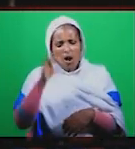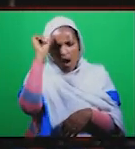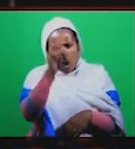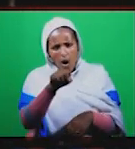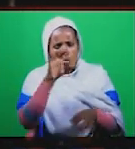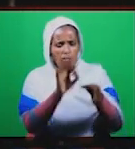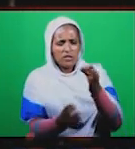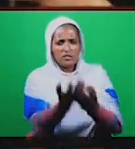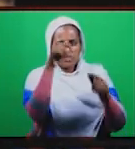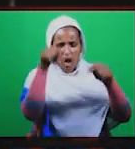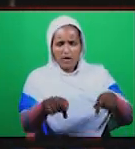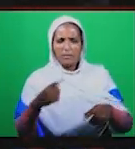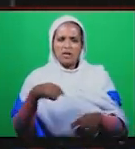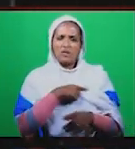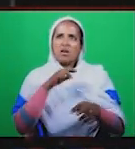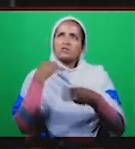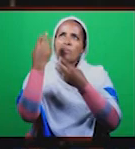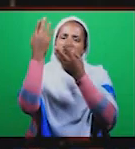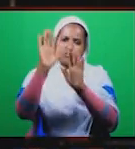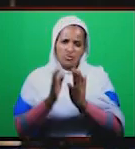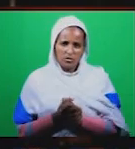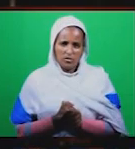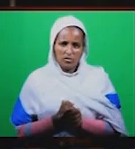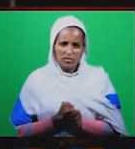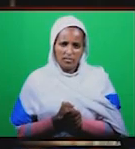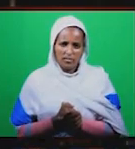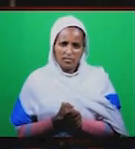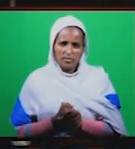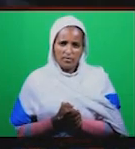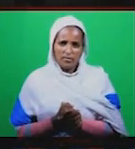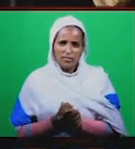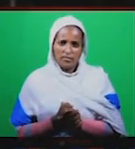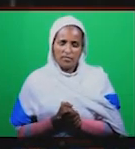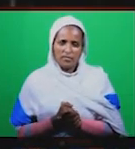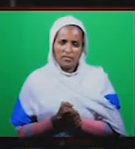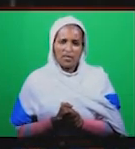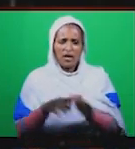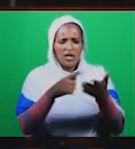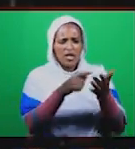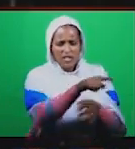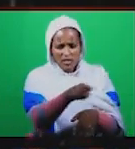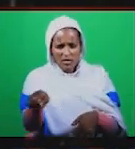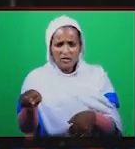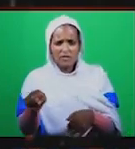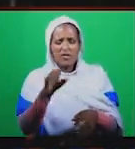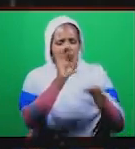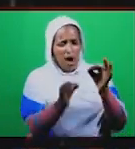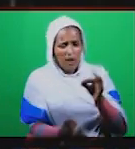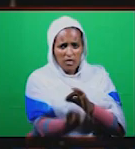አስከሬናቸውን ያቃጠሏቸው እነ ጊዮርጊስም እኮ እንደዚያ ነው የሆኑት። በእሳት ነው እኮ የተቃጠሉት። አዎ በእሳት ተቃጠሉ። ዛሬም የኛ